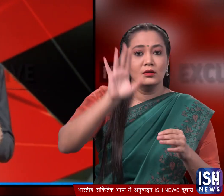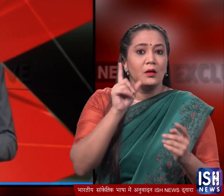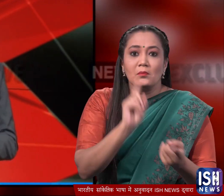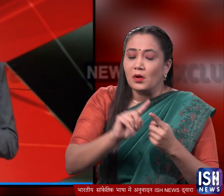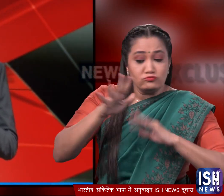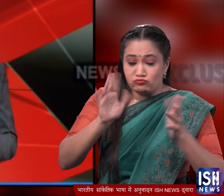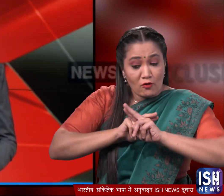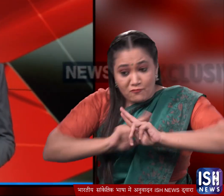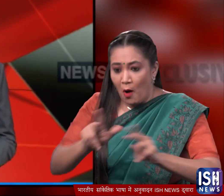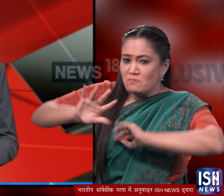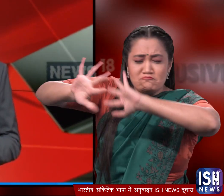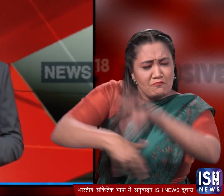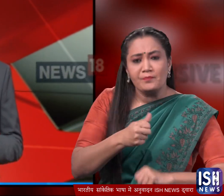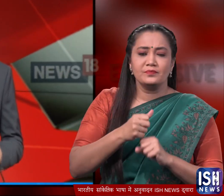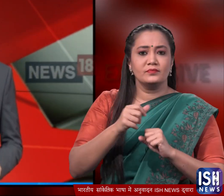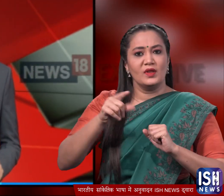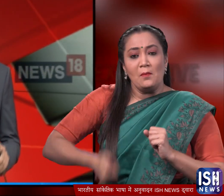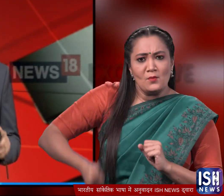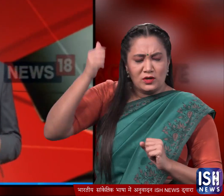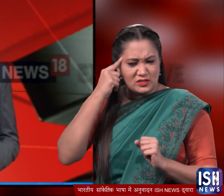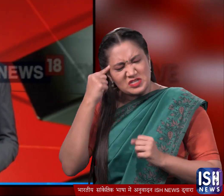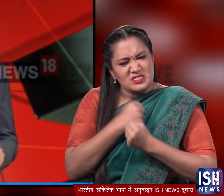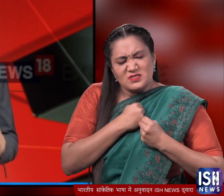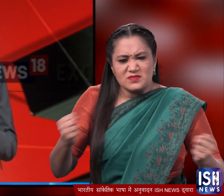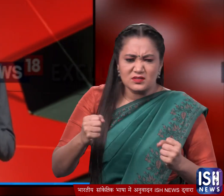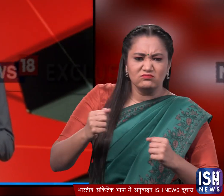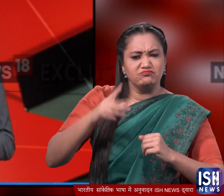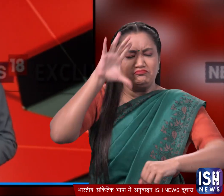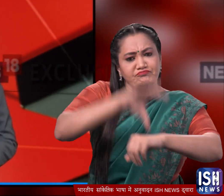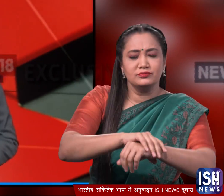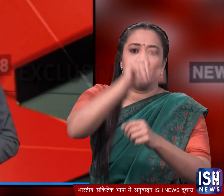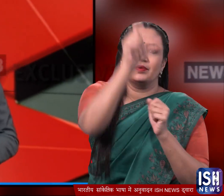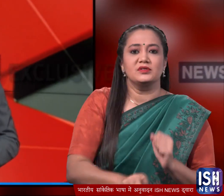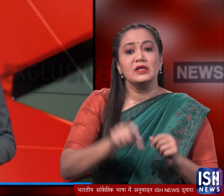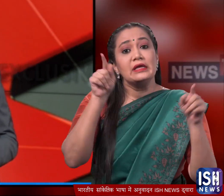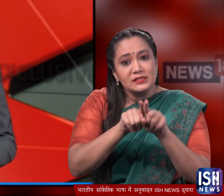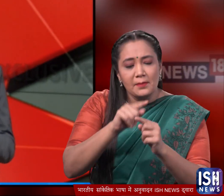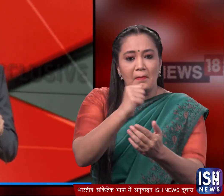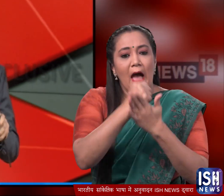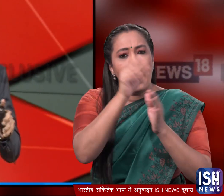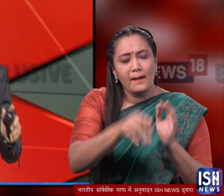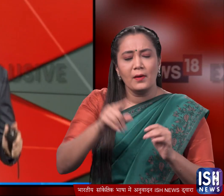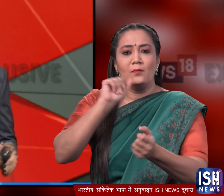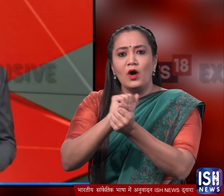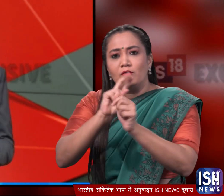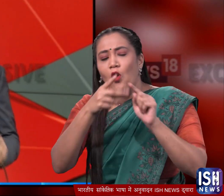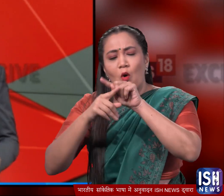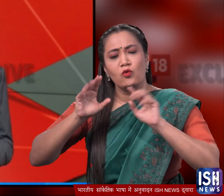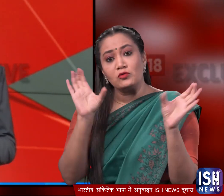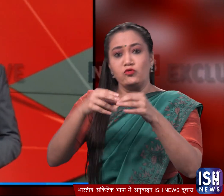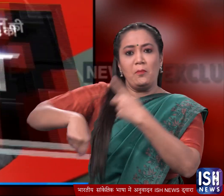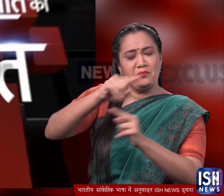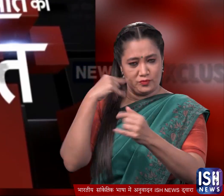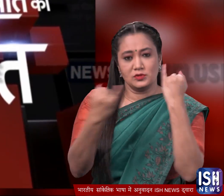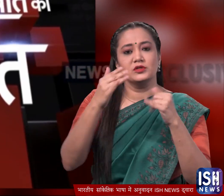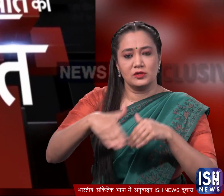मौजूद सारा कैश लूटना चाहा तो एजेंसी मालिक ने हिम्मत दिखाते हुए एक लुटेरे को पकड़ लिया और उसी की मदद से पुलिस पूरे गिरोह तक पहुंचने की